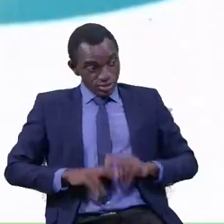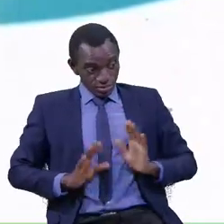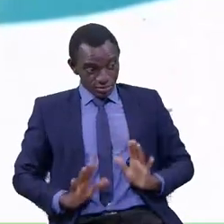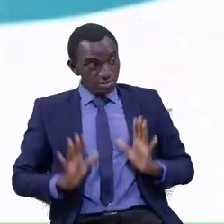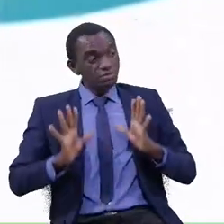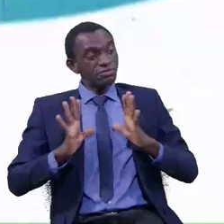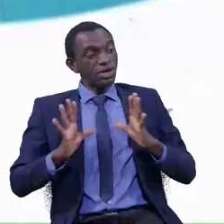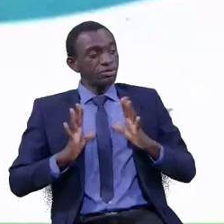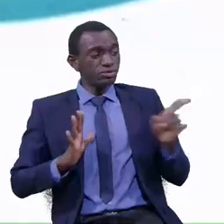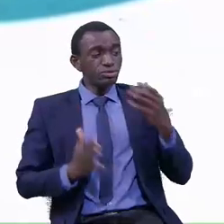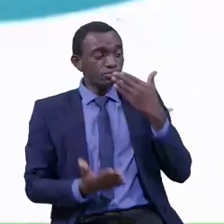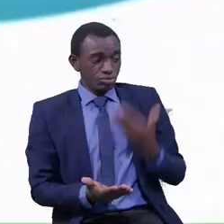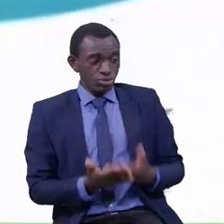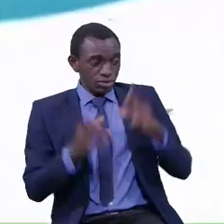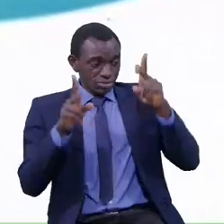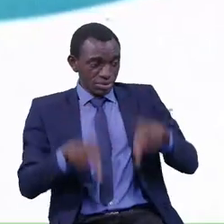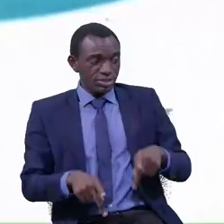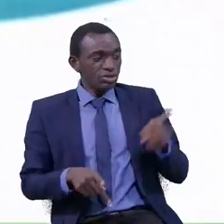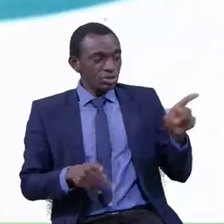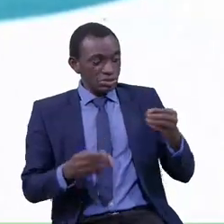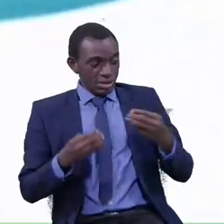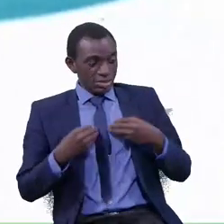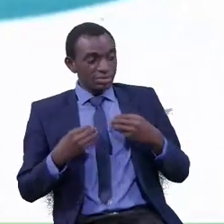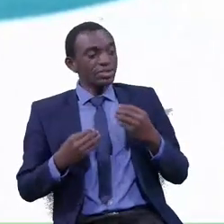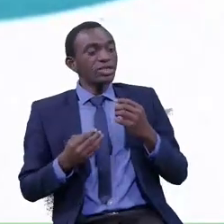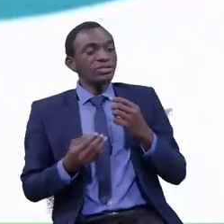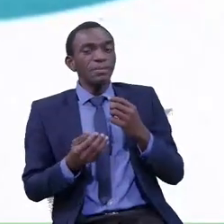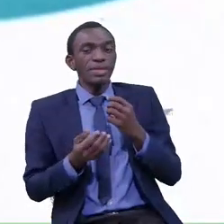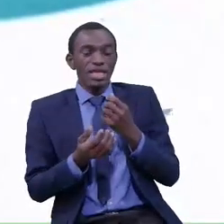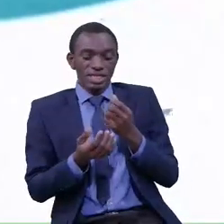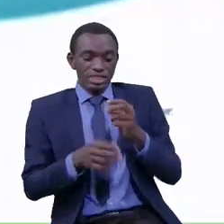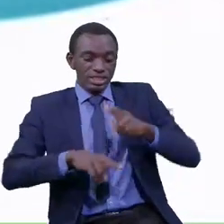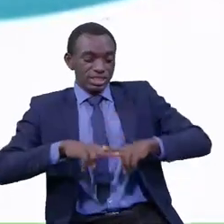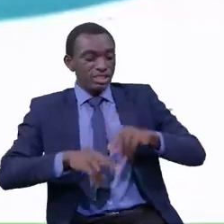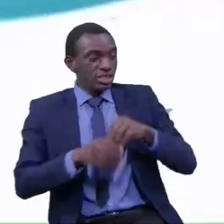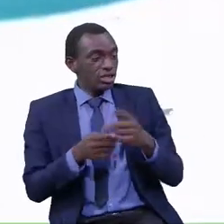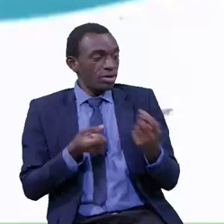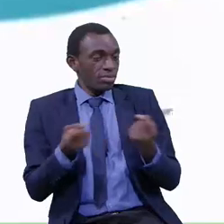vraiment bon envers moi pour me donner une place dans ton véhicule.